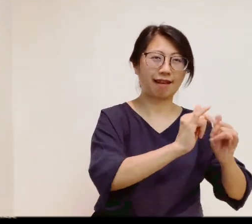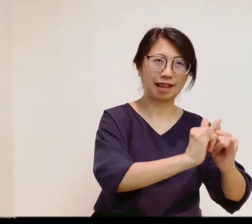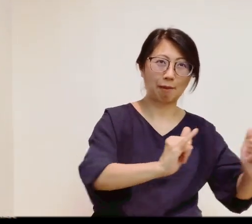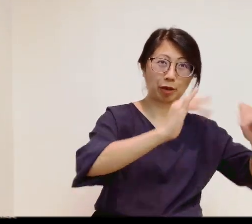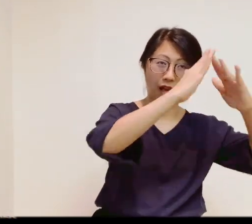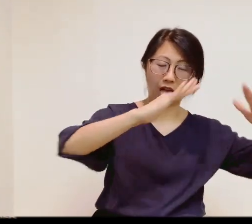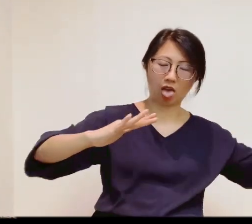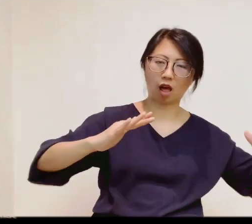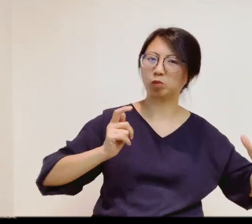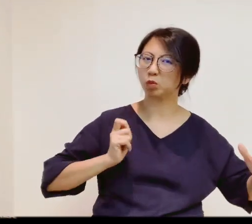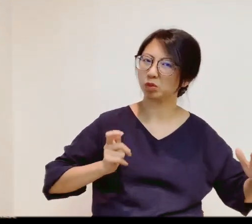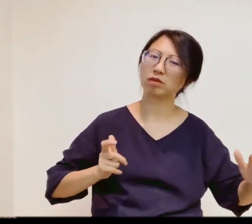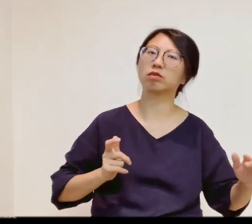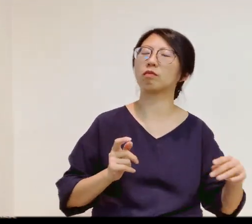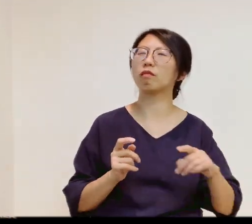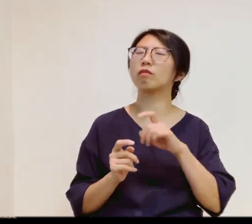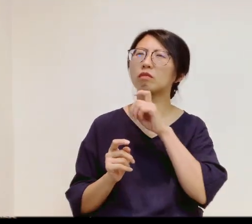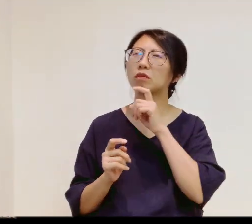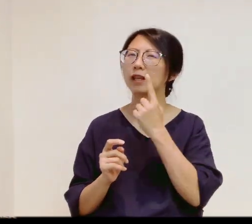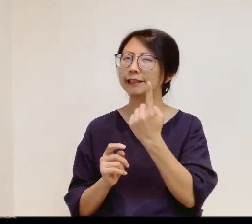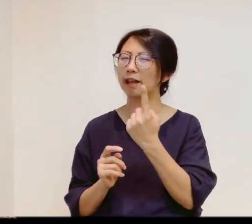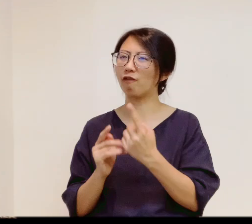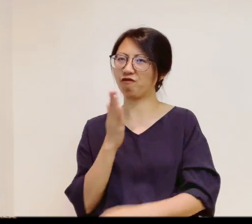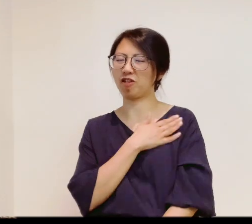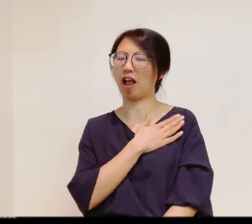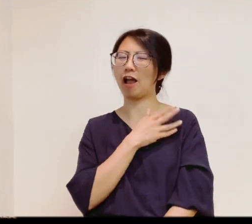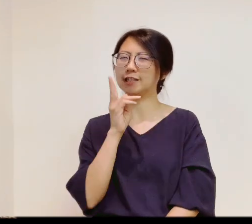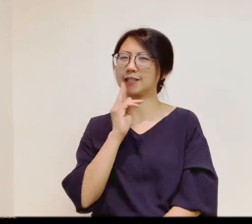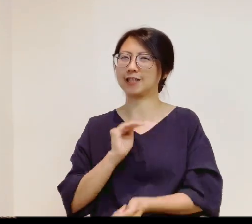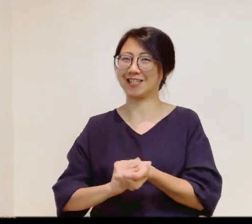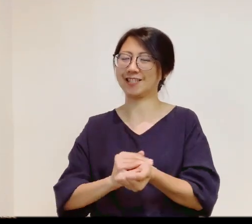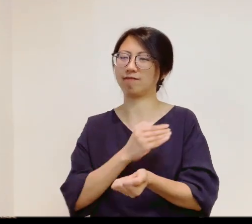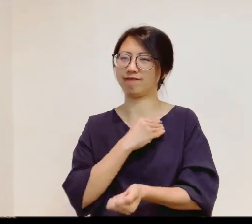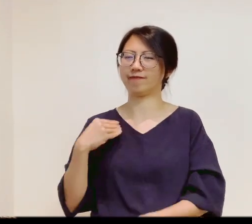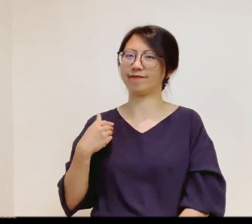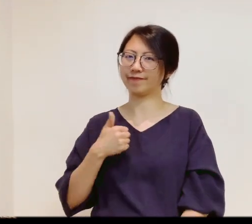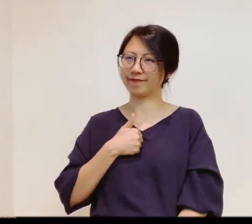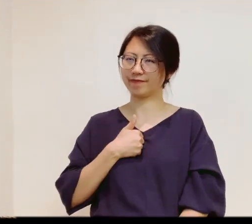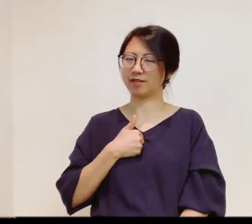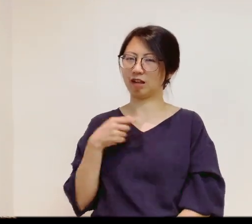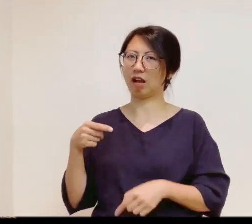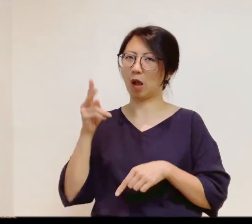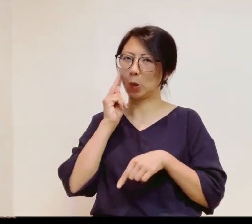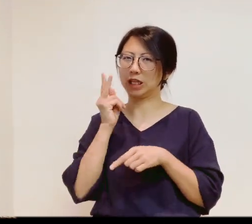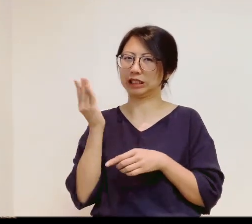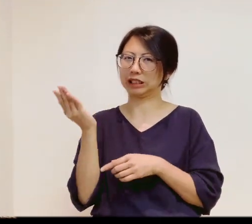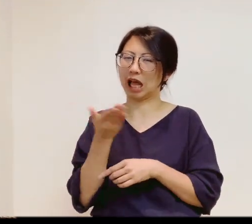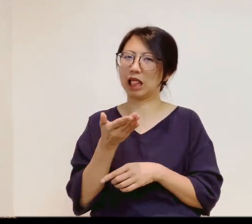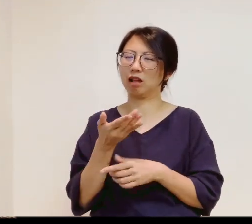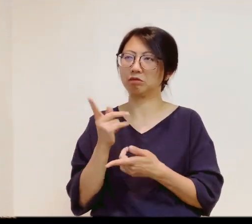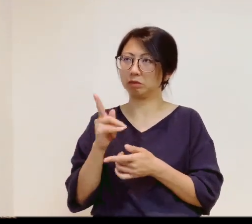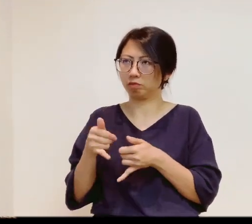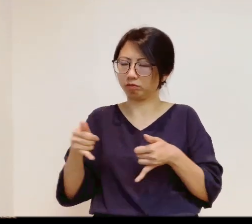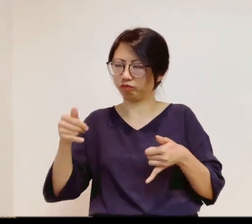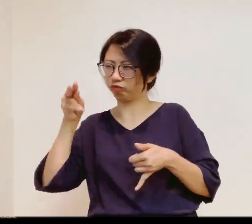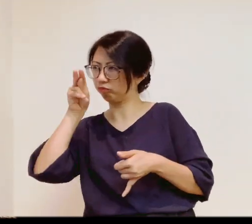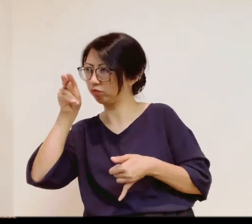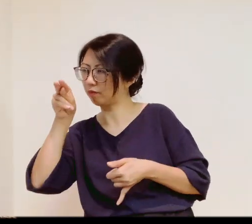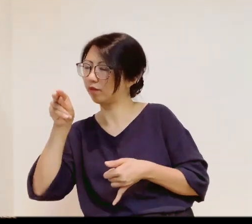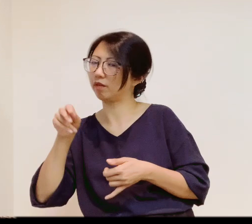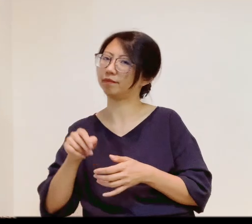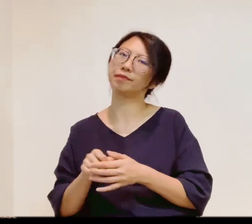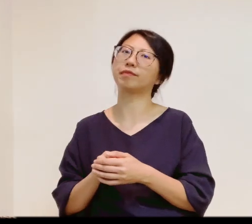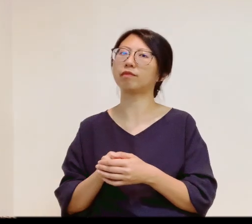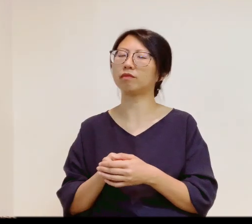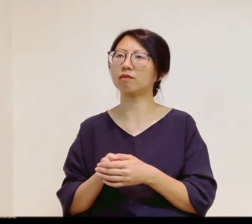中營喎。有一個醫生咧。是一個即係殺手醫生嚟，就企喺個車火車嘅下邊嗰度，咁就係點